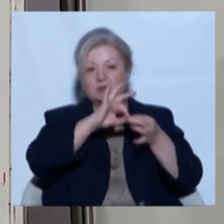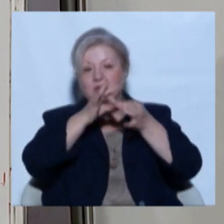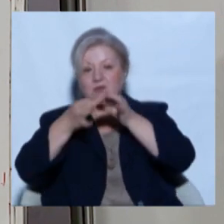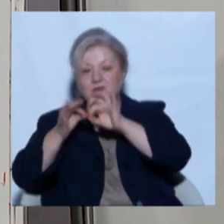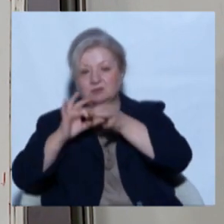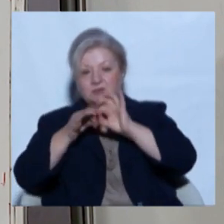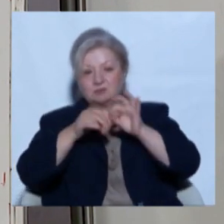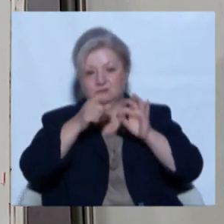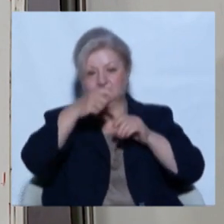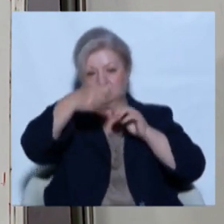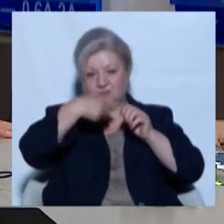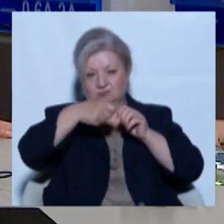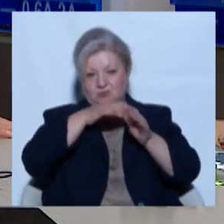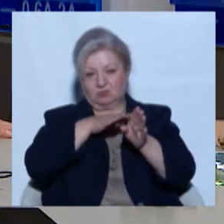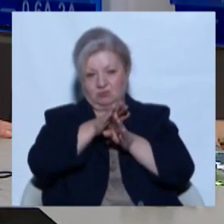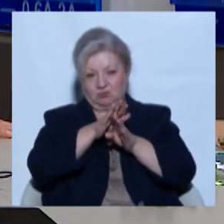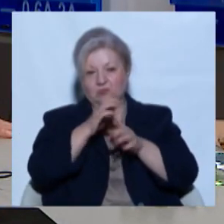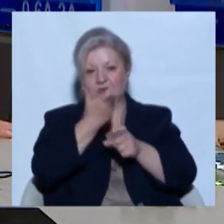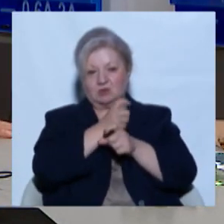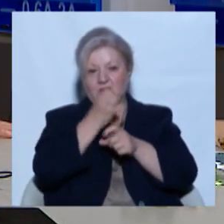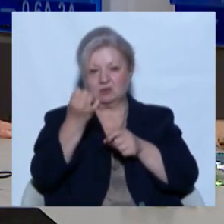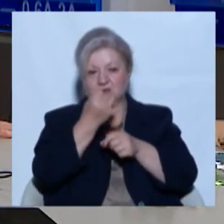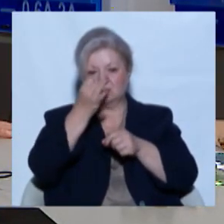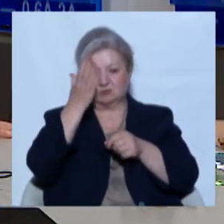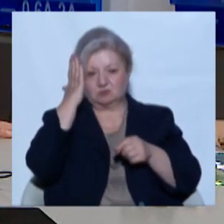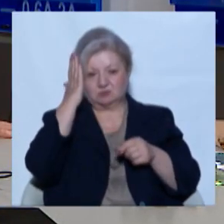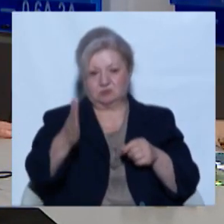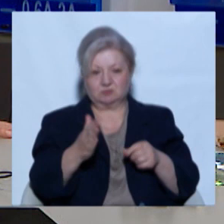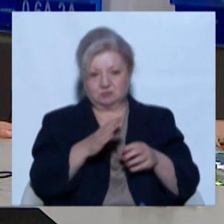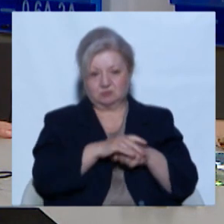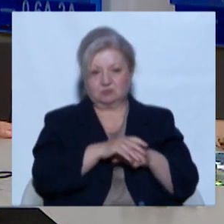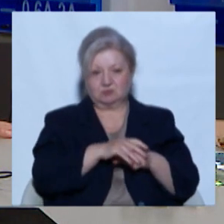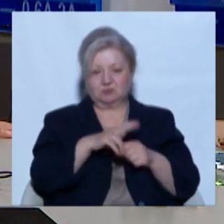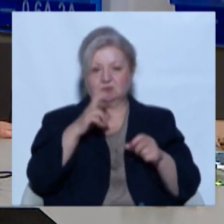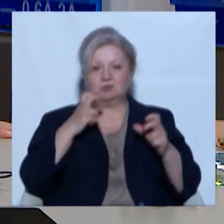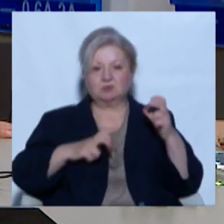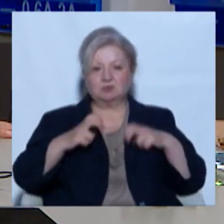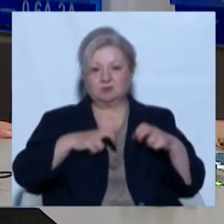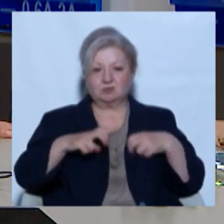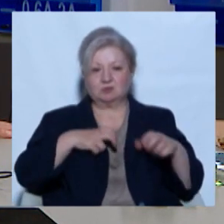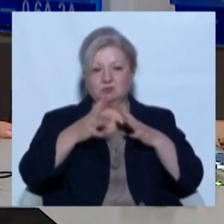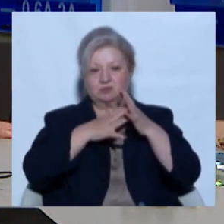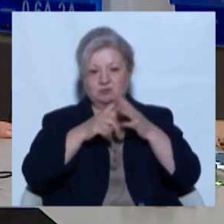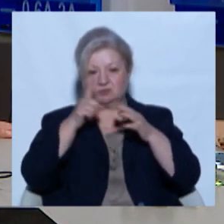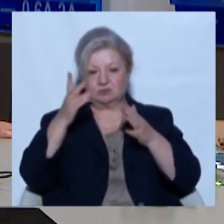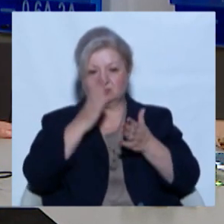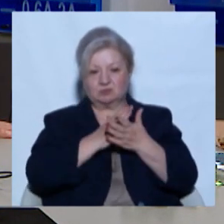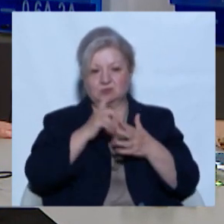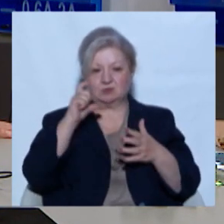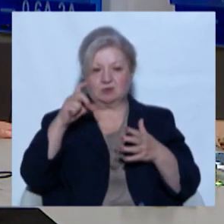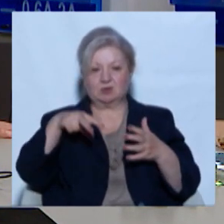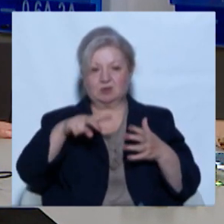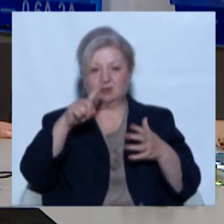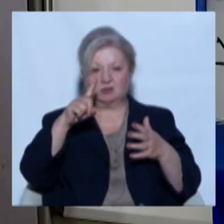ესაც საინტერესო სანახავი იქნება. ნიგზარას საჯარო სკოლის მასწავლებელია ფიზიკის მასწავლებელი ელზა ხარშილაძე, ხოლო